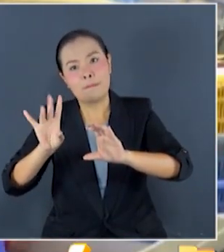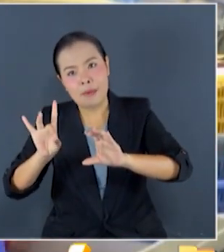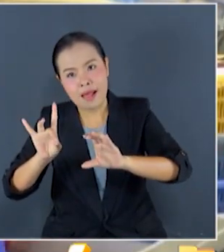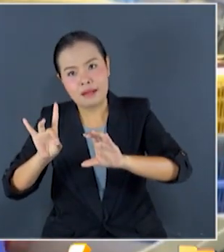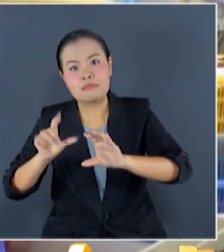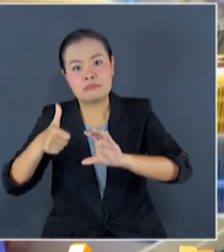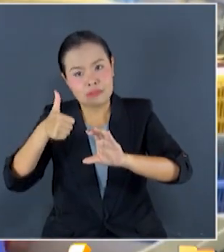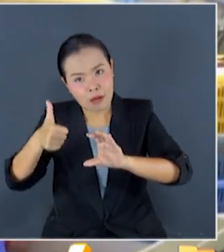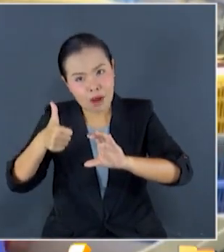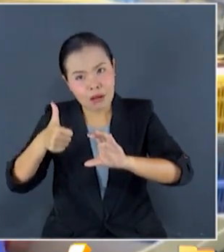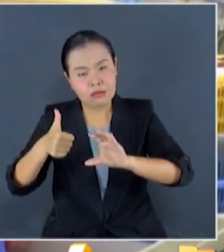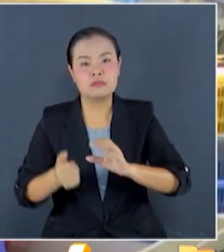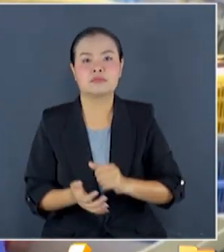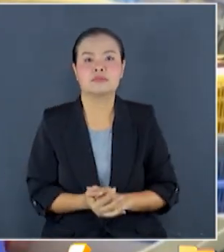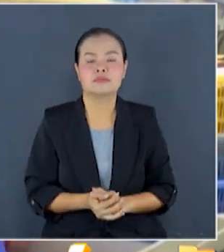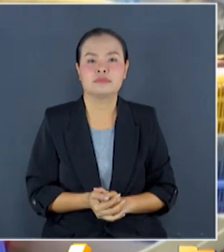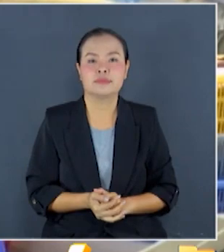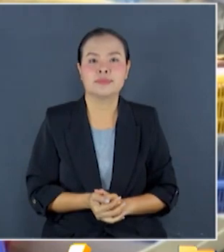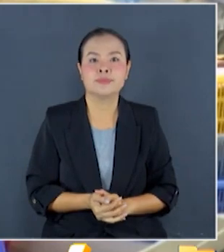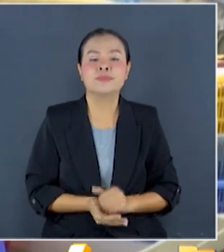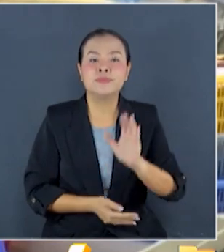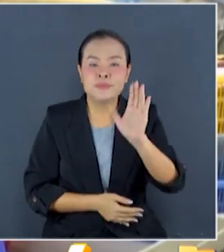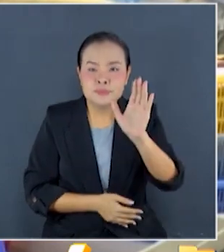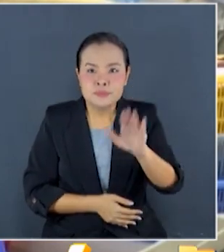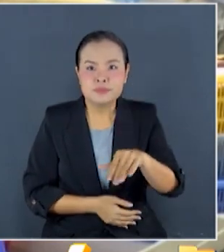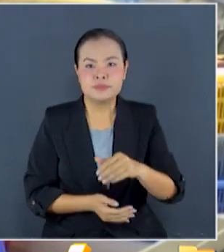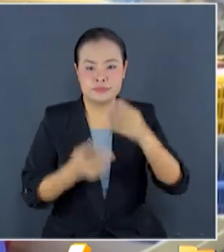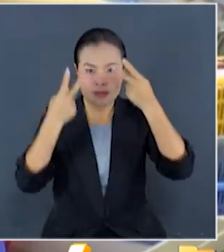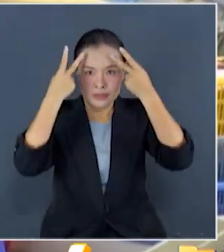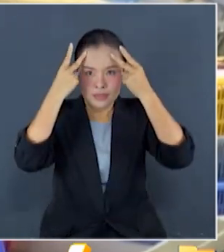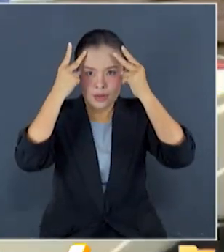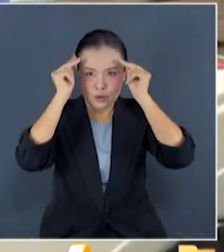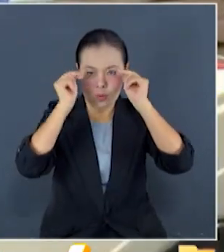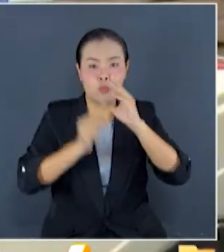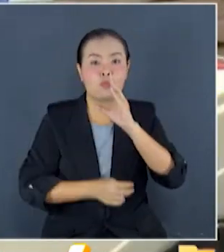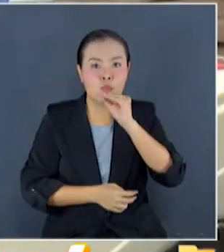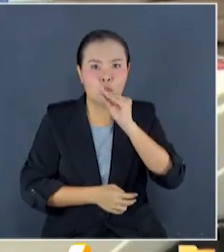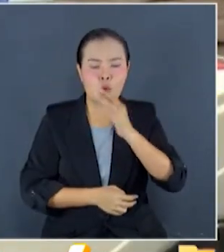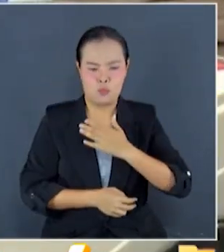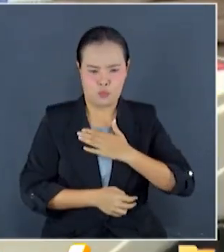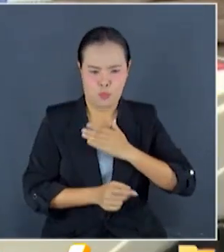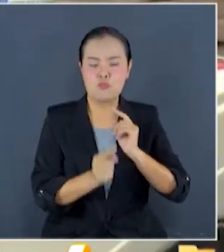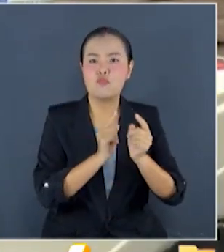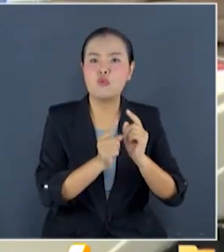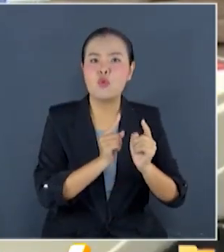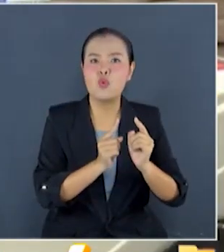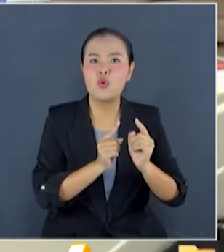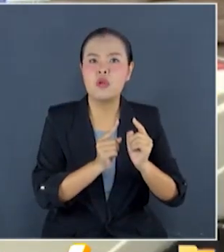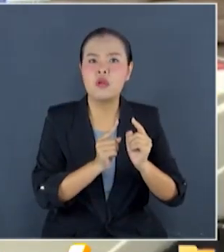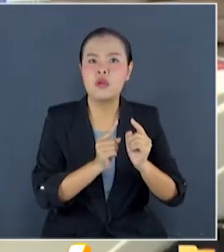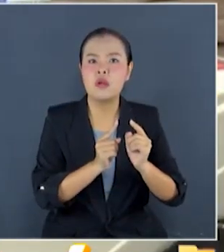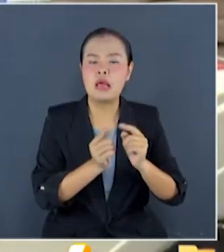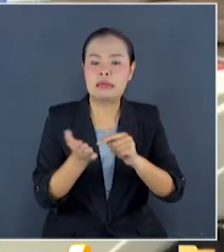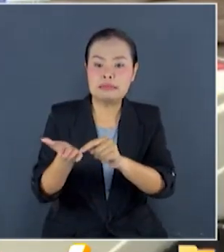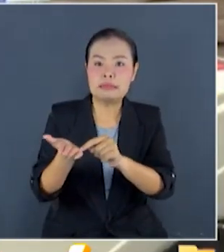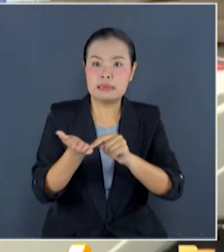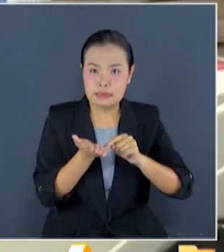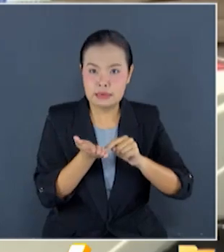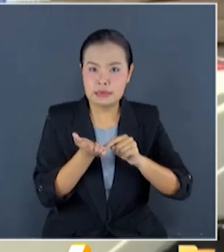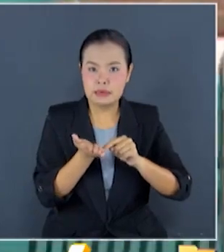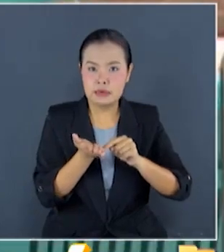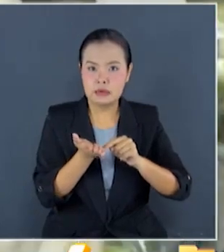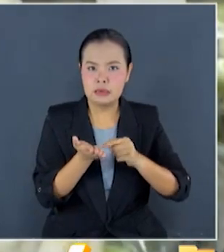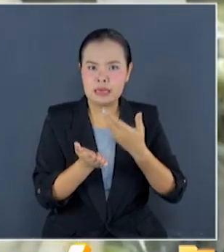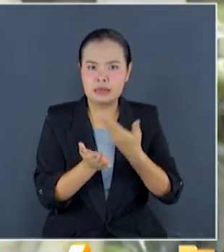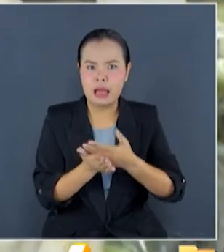างเงี้ยท่านนายกบอกว่าเอาอย่างนี้คือมันต้องไปคุยกันเพราะว่าผมก็เพิ่งทราบรวมทั้งข้อเสนอของปปช.ที่บอกว่า